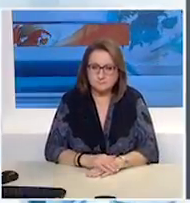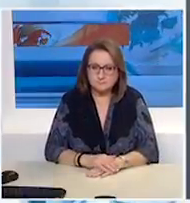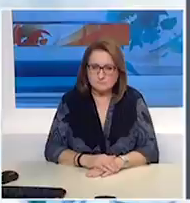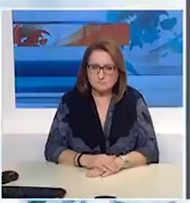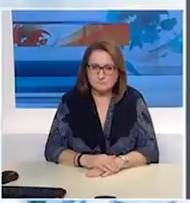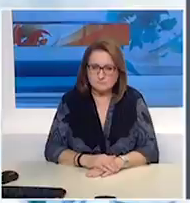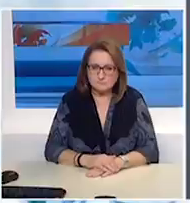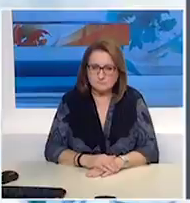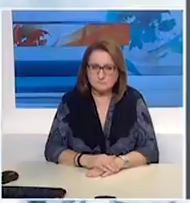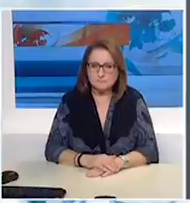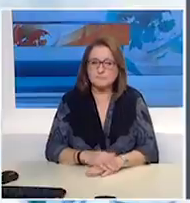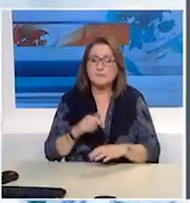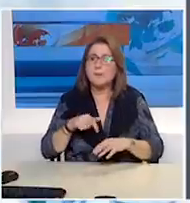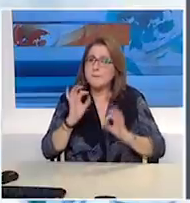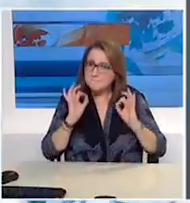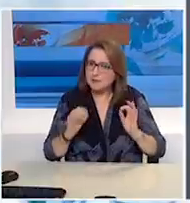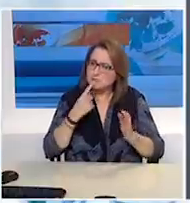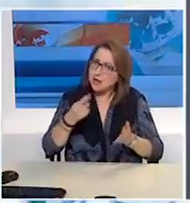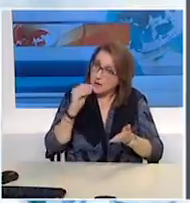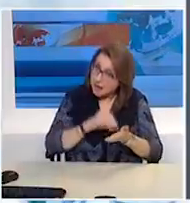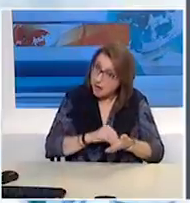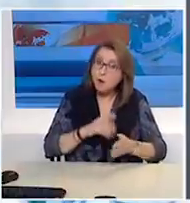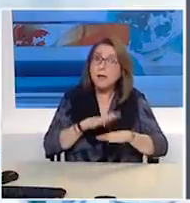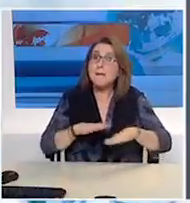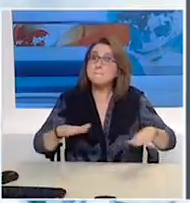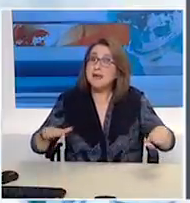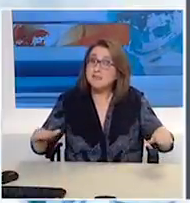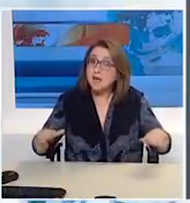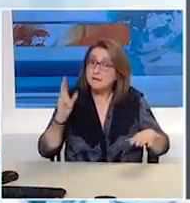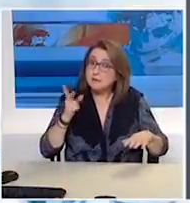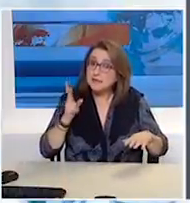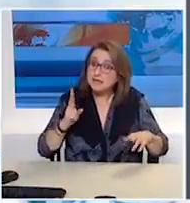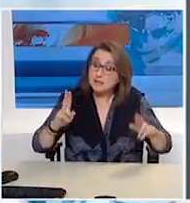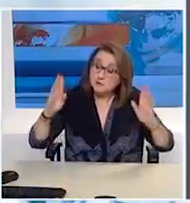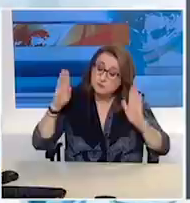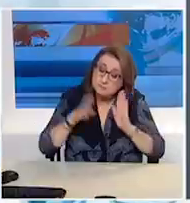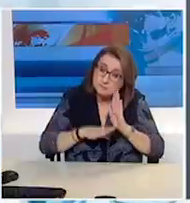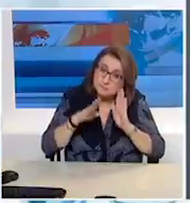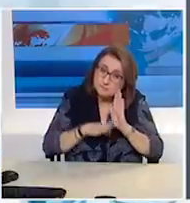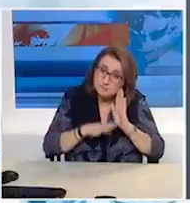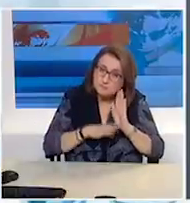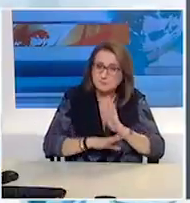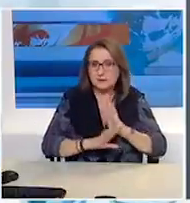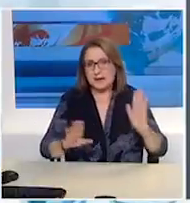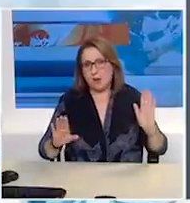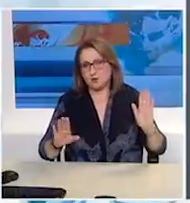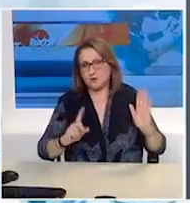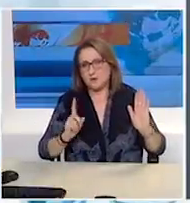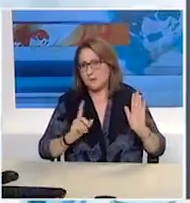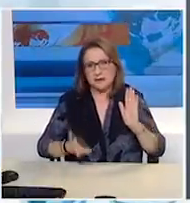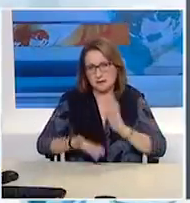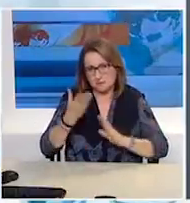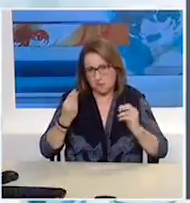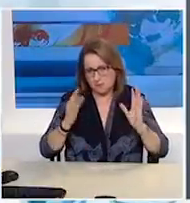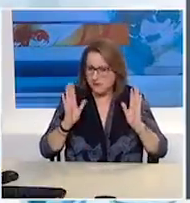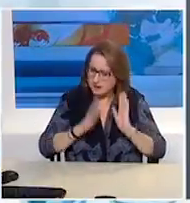ECDC είναι σαφής. Χαμηλός ο κίνδυνος νόσου στα παιδιά από τη νέα νόσο, χαμηλός ο κίνδυνος εμφάνισης αυτού του συνδρόμου στα παιδιά